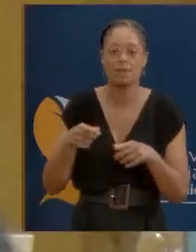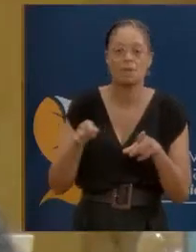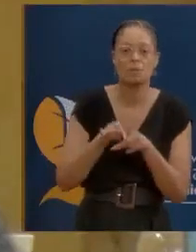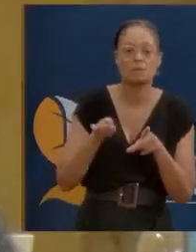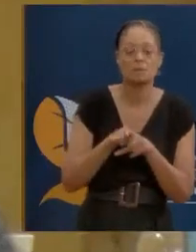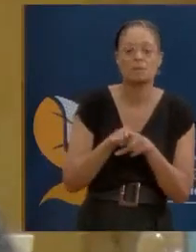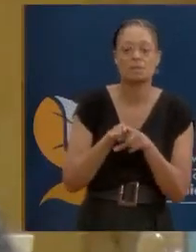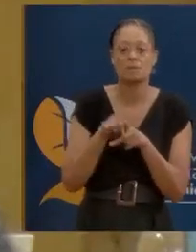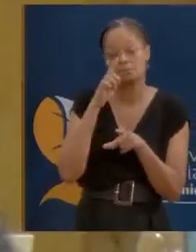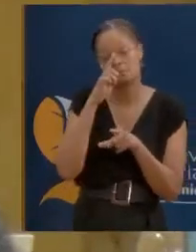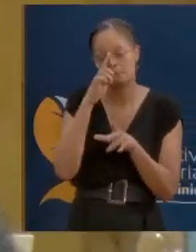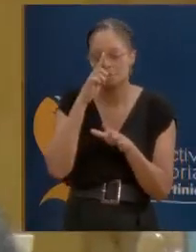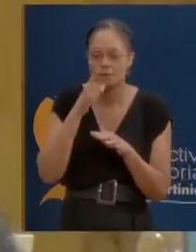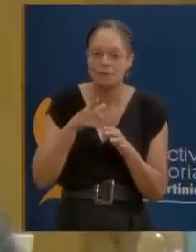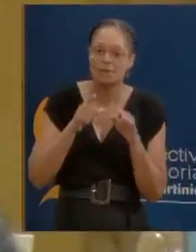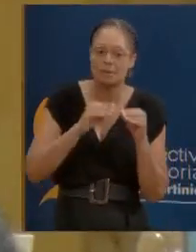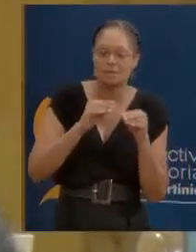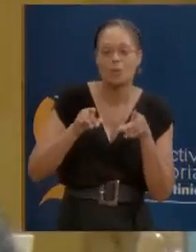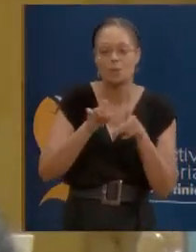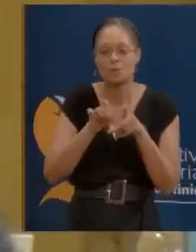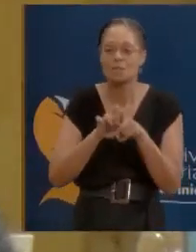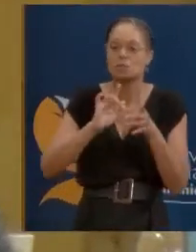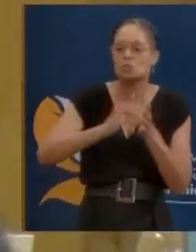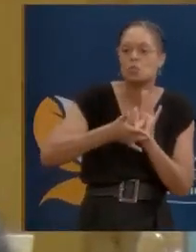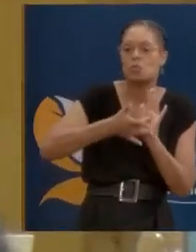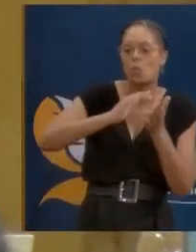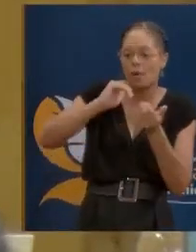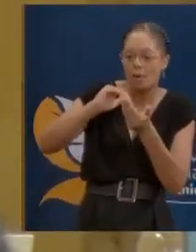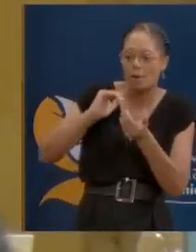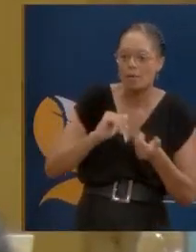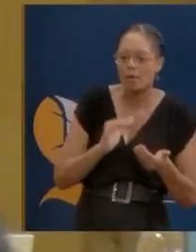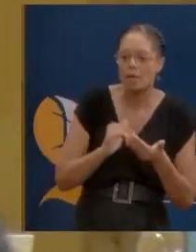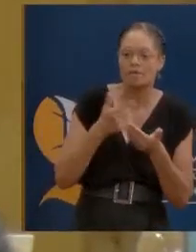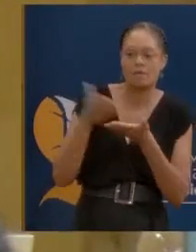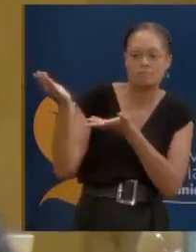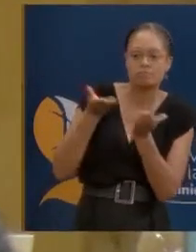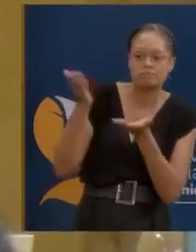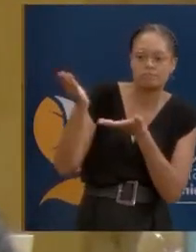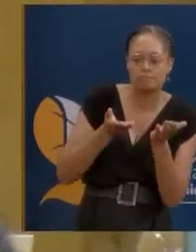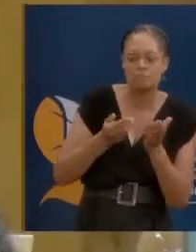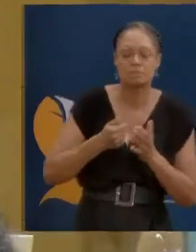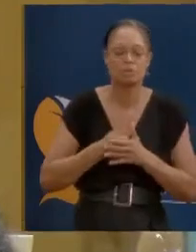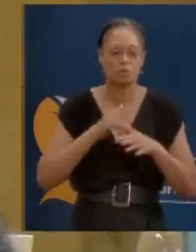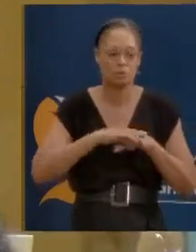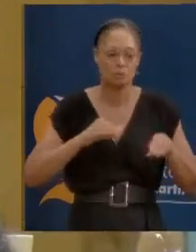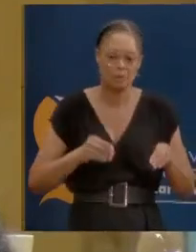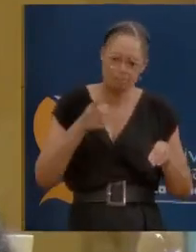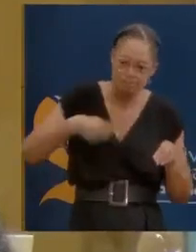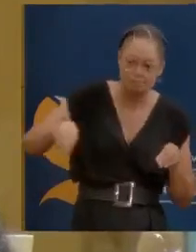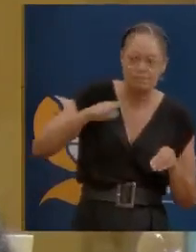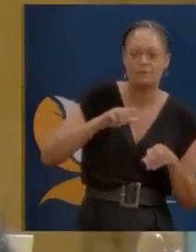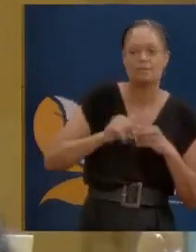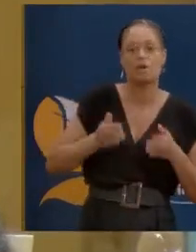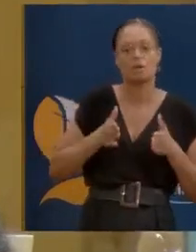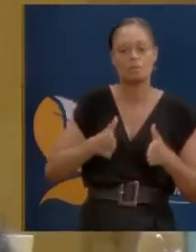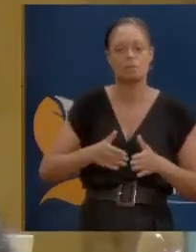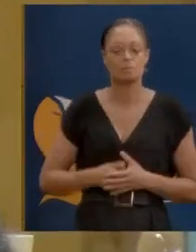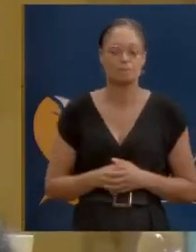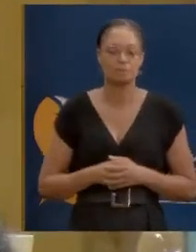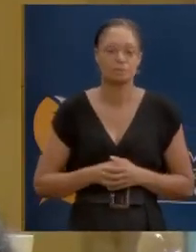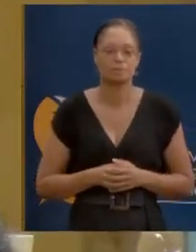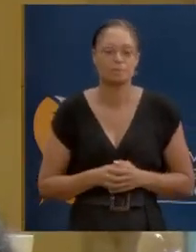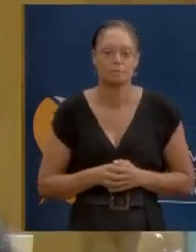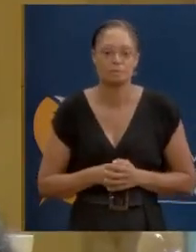engagement de tous les intermédiaires qui acheminent les marchandises jusqu'à ici en partant du haut.